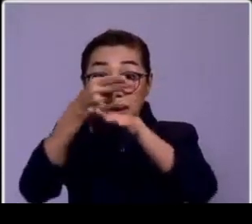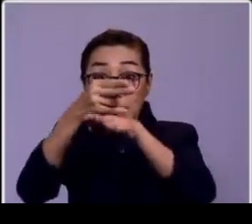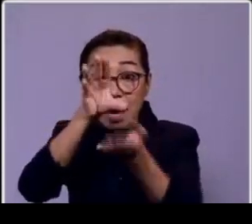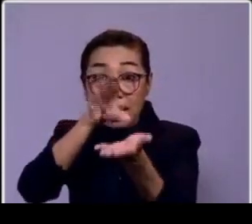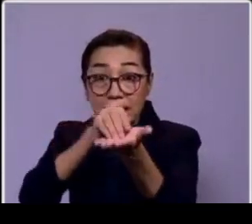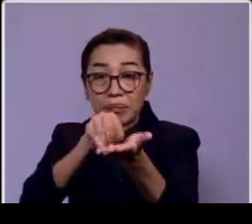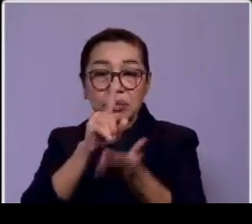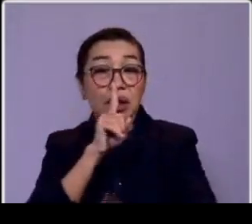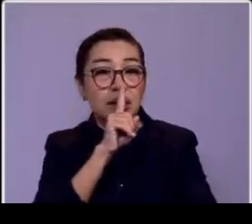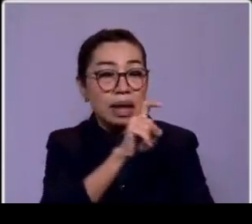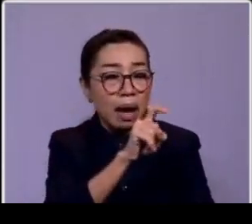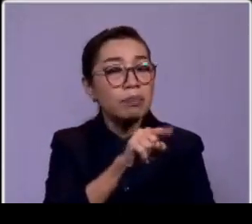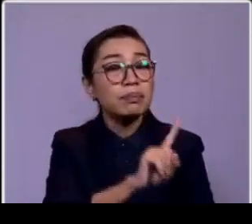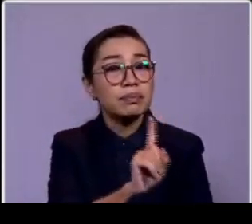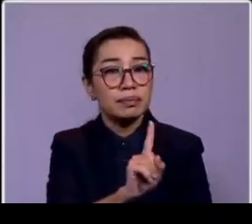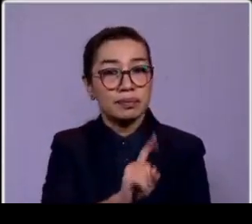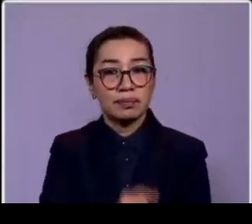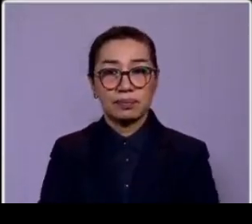นี้เอาไว้ได้ค่ะ ครับ